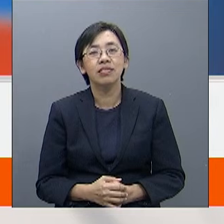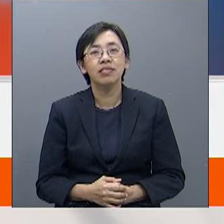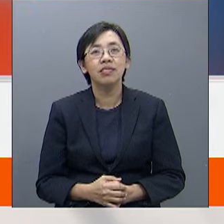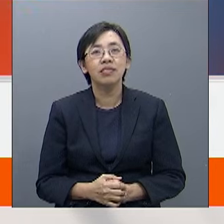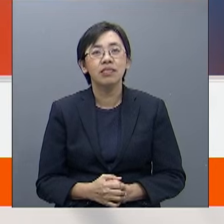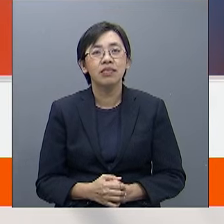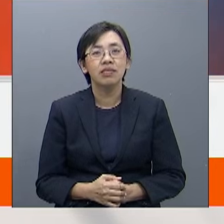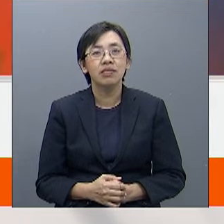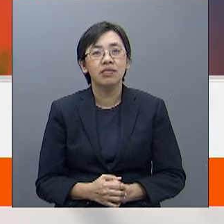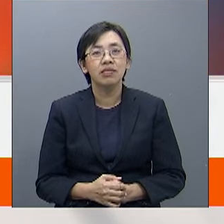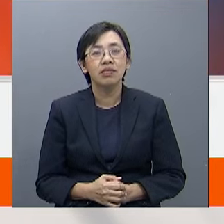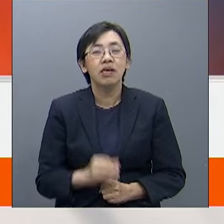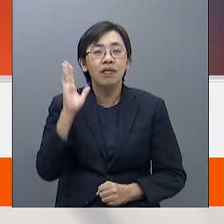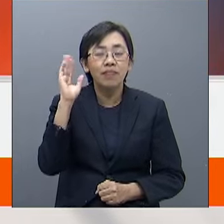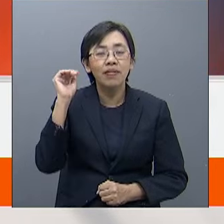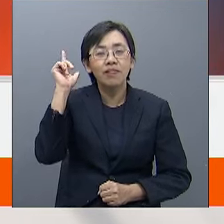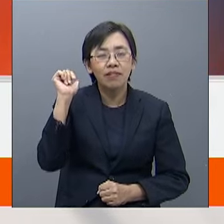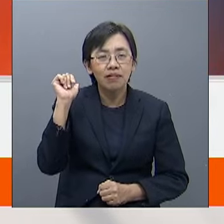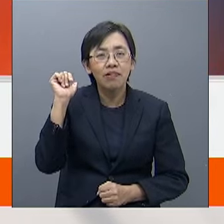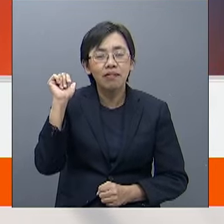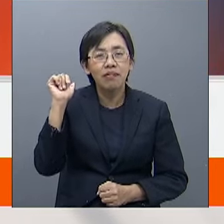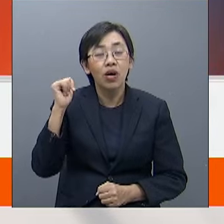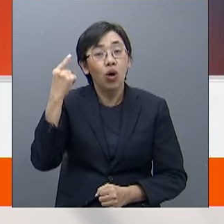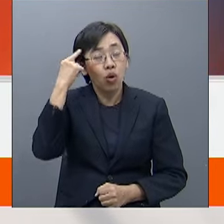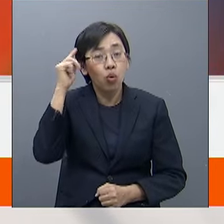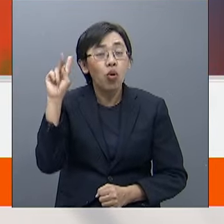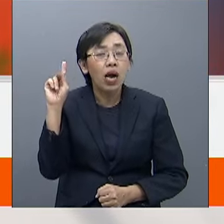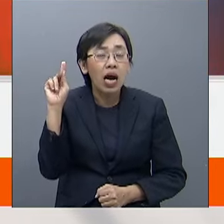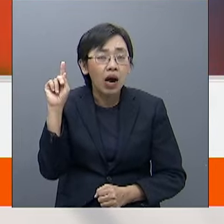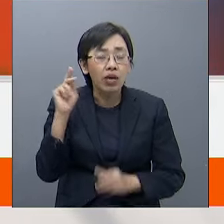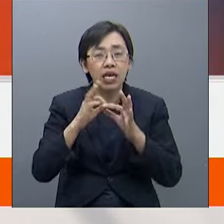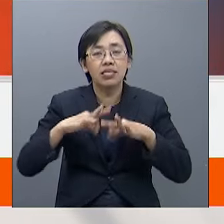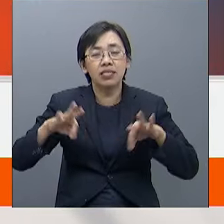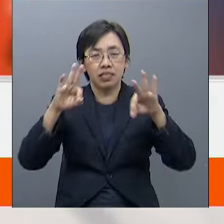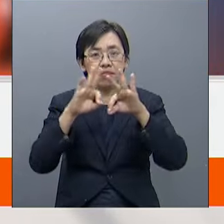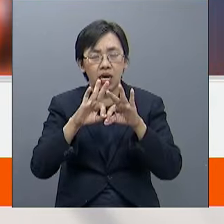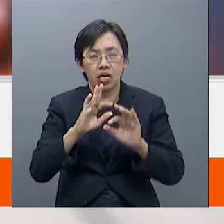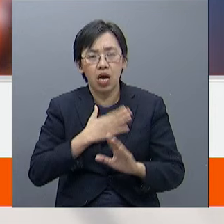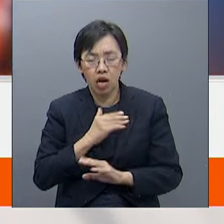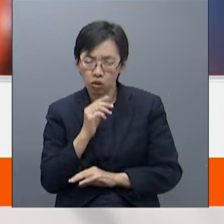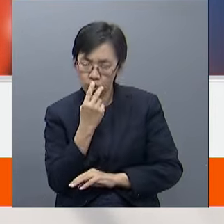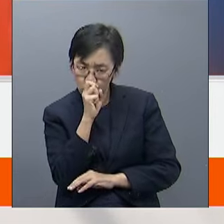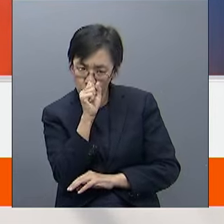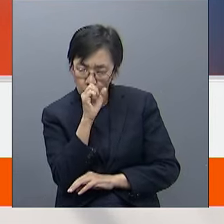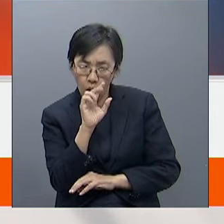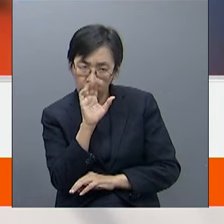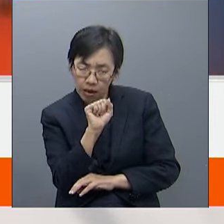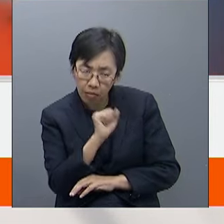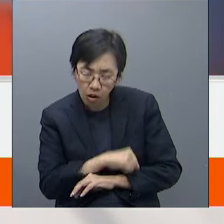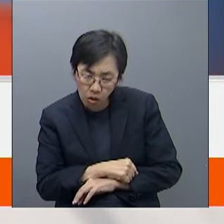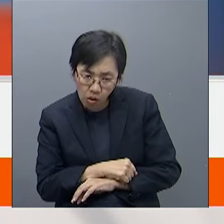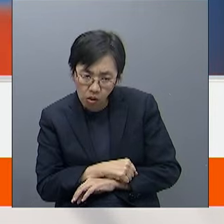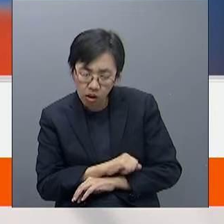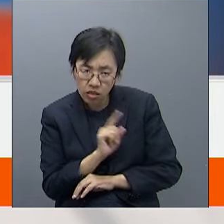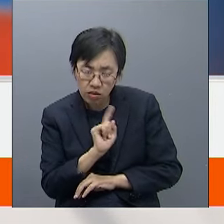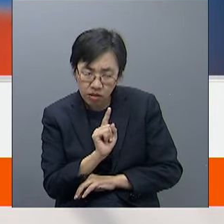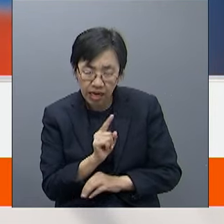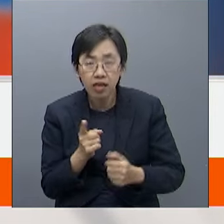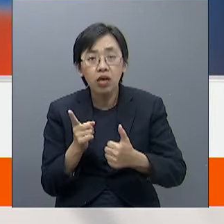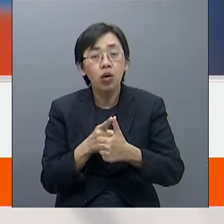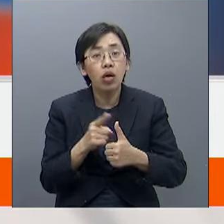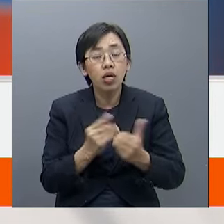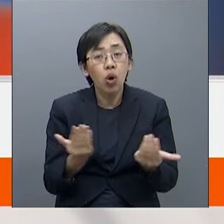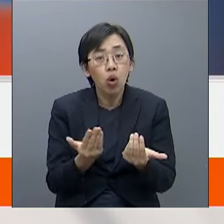ำหรับพ่อแม่ที่ได้รับรู้ข่าวนี้สิ่งสำคัญมากๆที่เราจะลองสังเกตหรือลองดูก็คือว่าหนึ่งก็คือถ้าลูกเราต